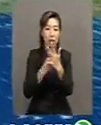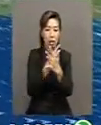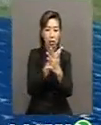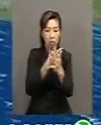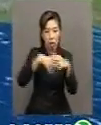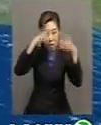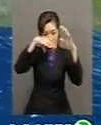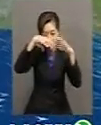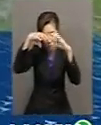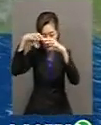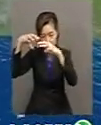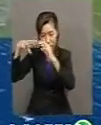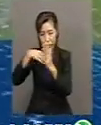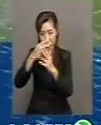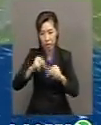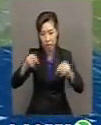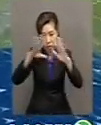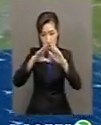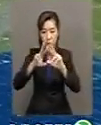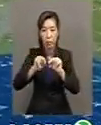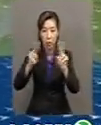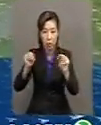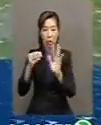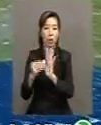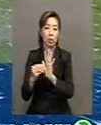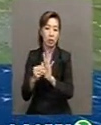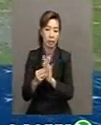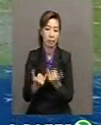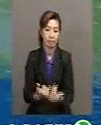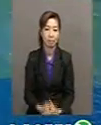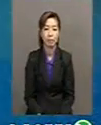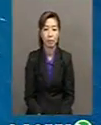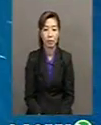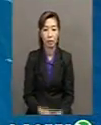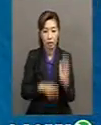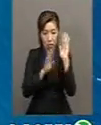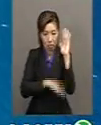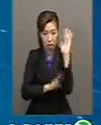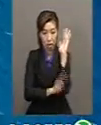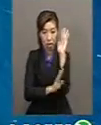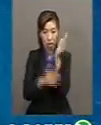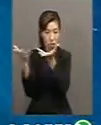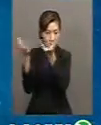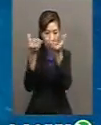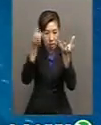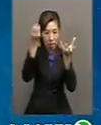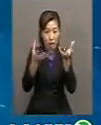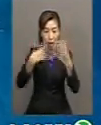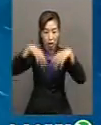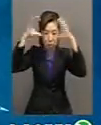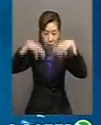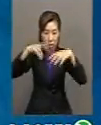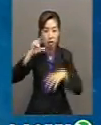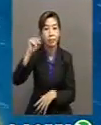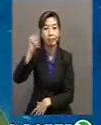และไล่เข้ามาถึงพื้นที่นครปฐมนนทบุรีกรุงเทพมหานครนะครับภาคใต้ฝั่งตะวันออกมีเมฆเป็นส่วนมากฝนฟ้าคะนองร้